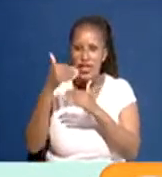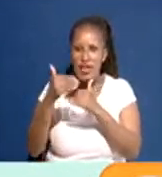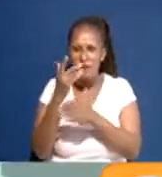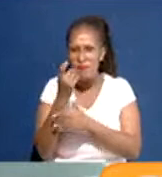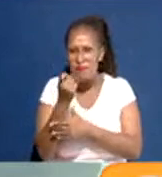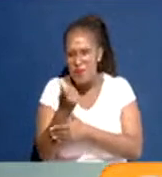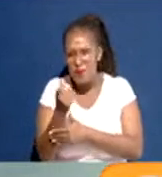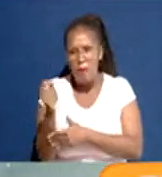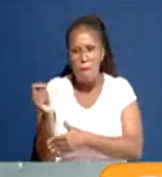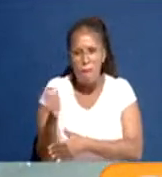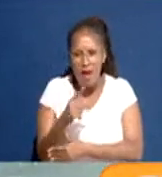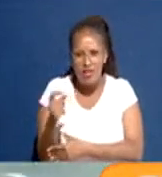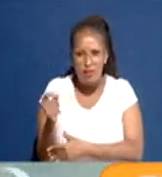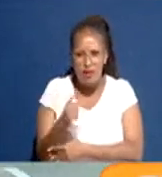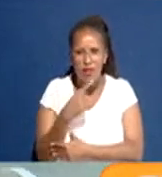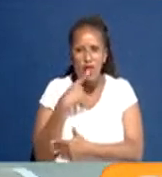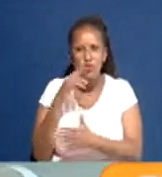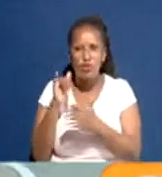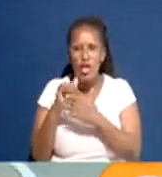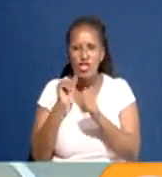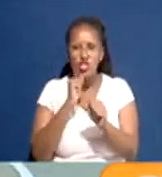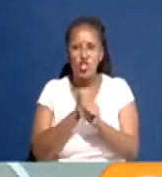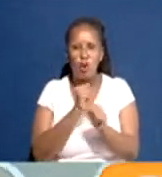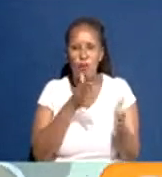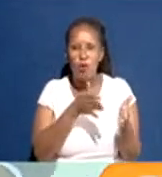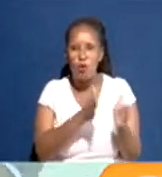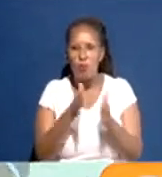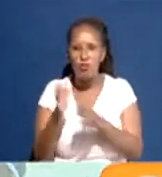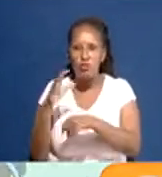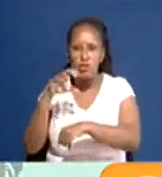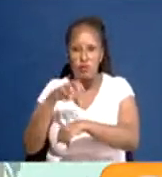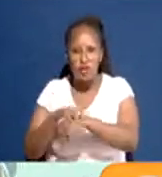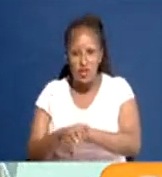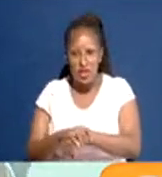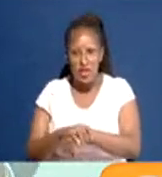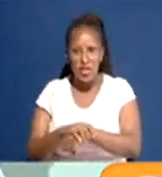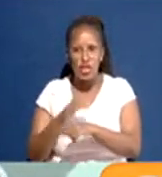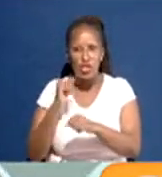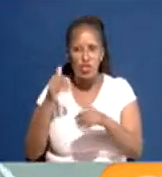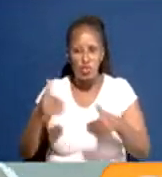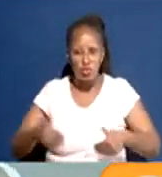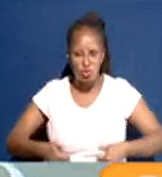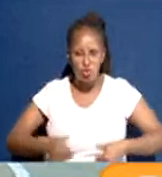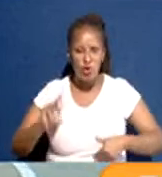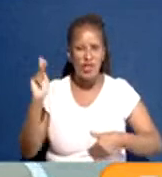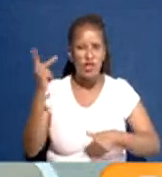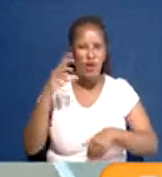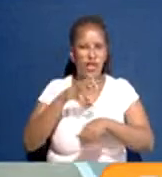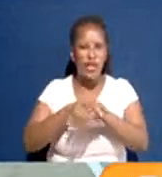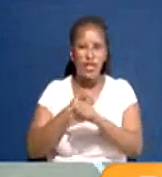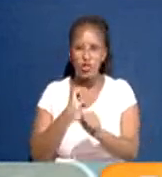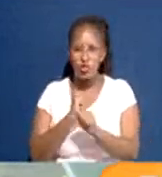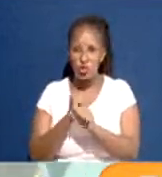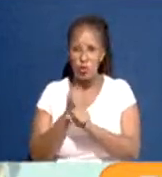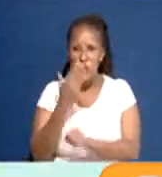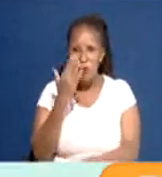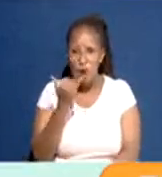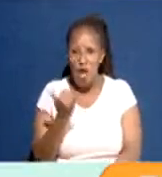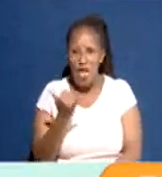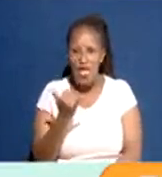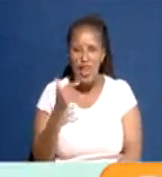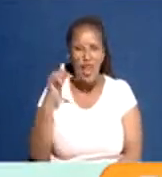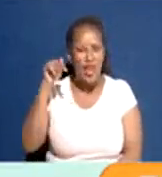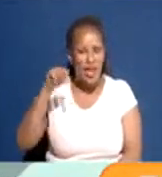months, ili nafasi ya ajira ipatikane kwa vijana wa taifa letu la Kenya, kwa sababu kwa